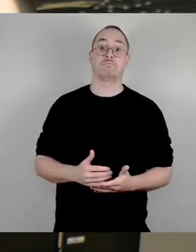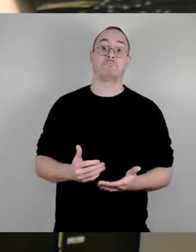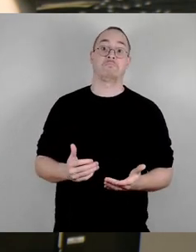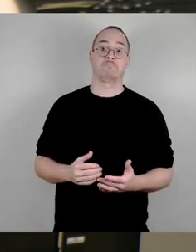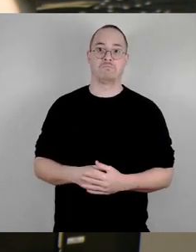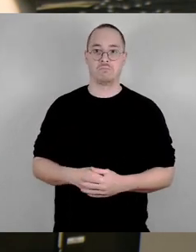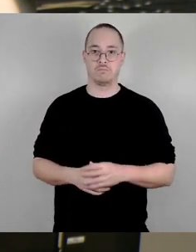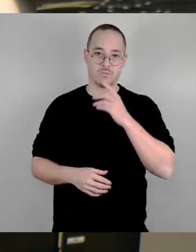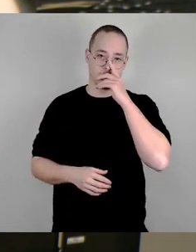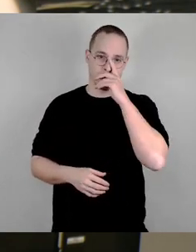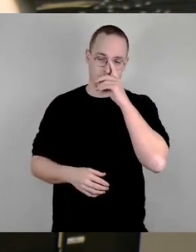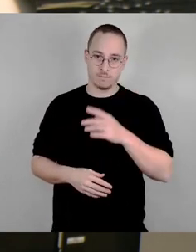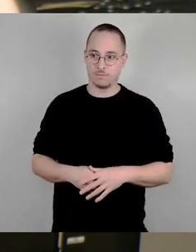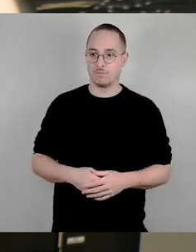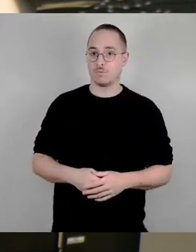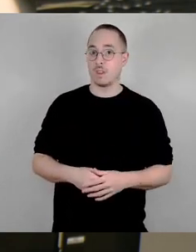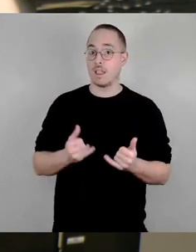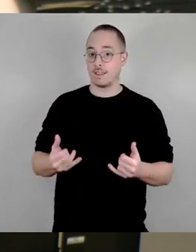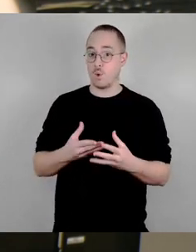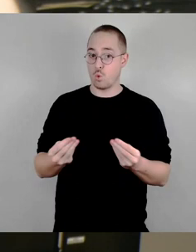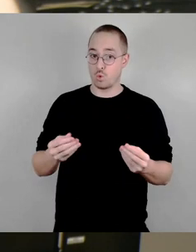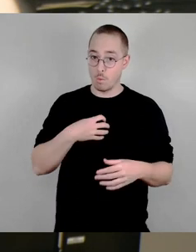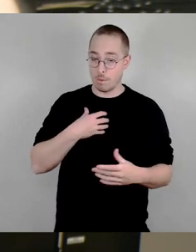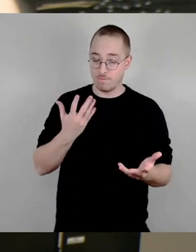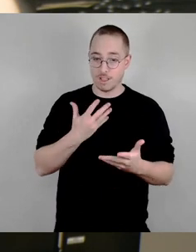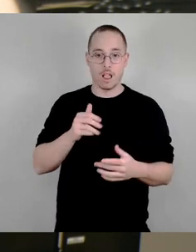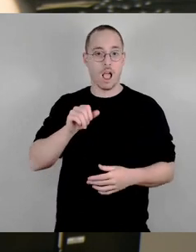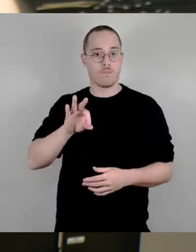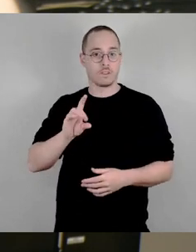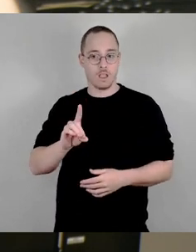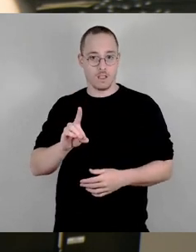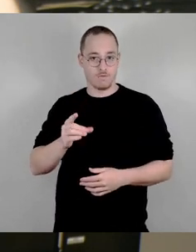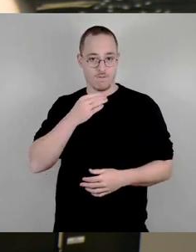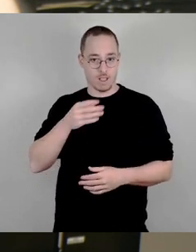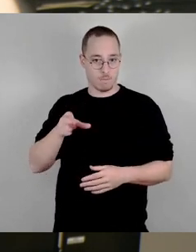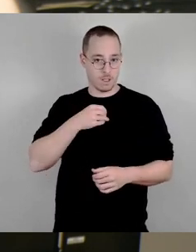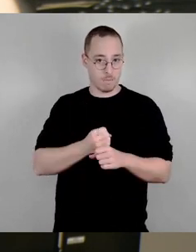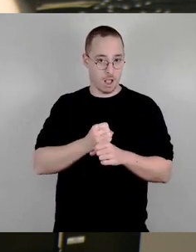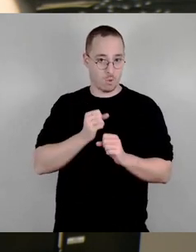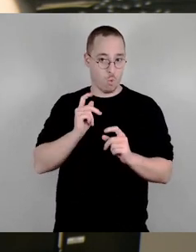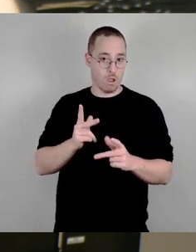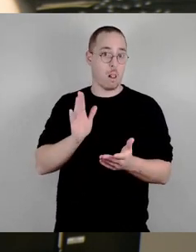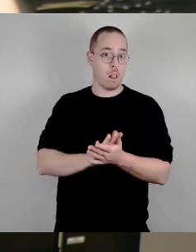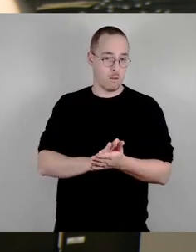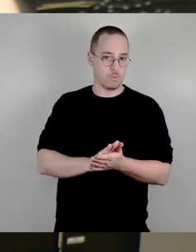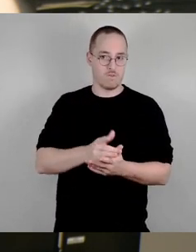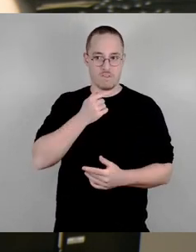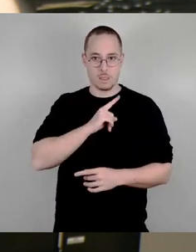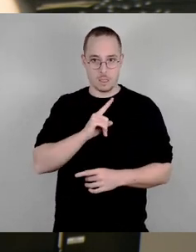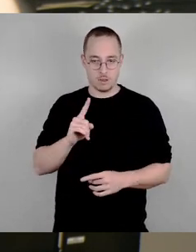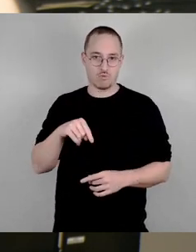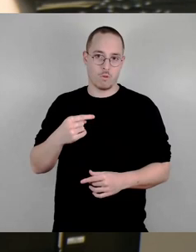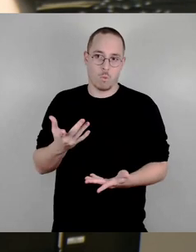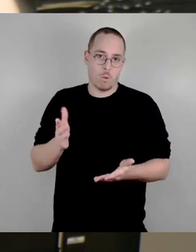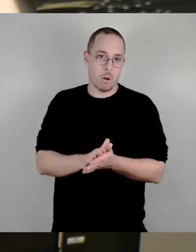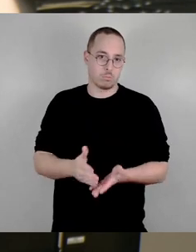man die AfD mitmachen lässt, wird es klappen. Wenn nicht, dann halt nicht. Das haben Sie, liebe Dresdner, die Sie bald wieder Wähler sein werden, selbst in der Hand. Es